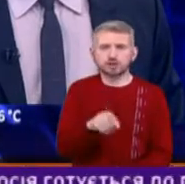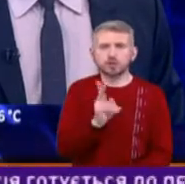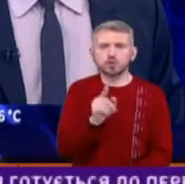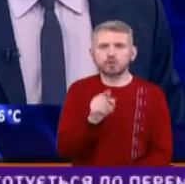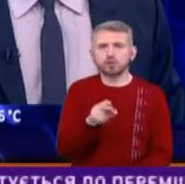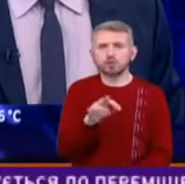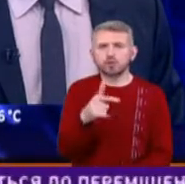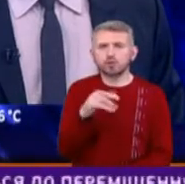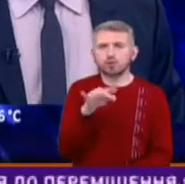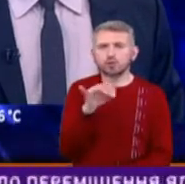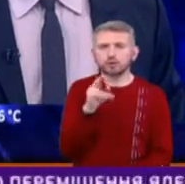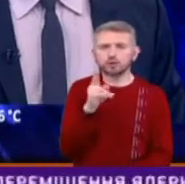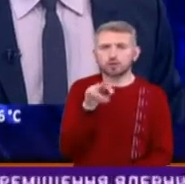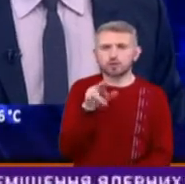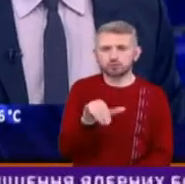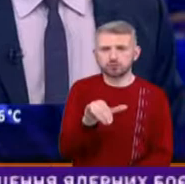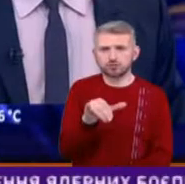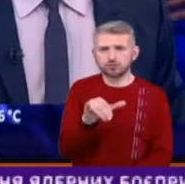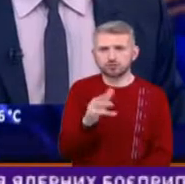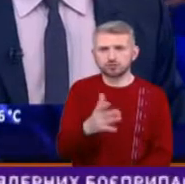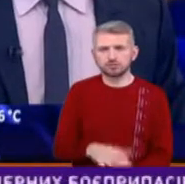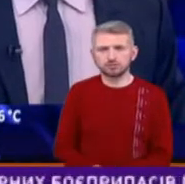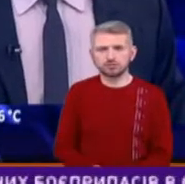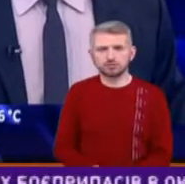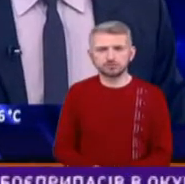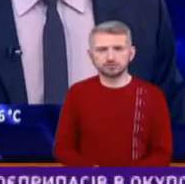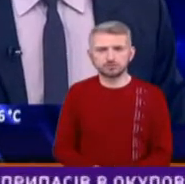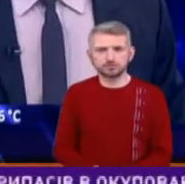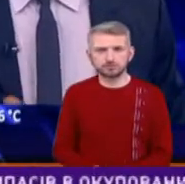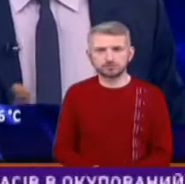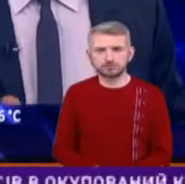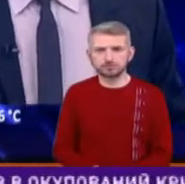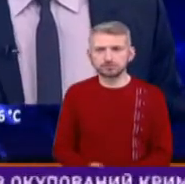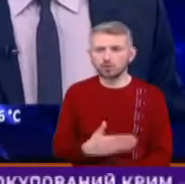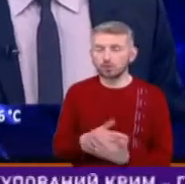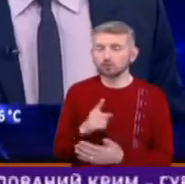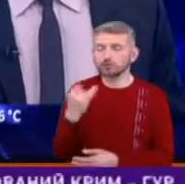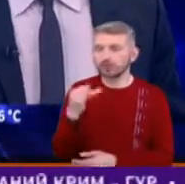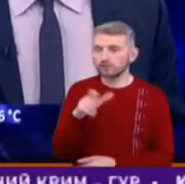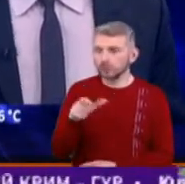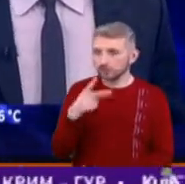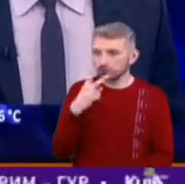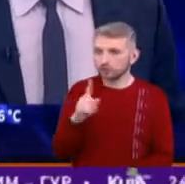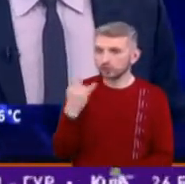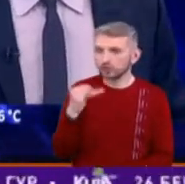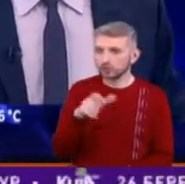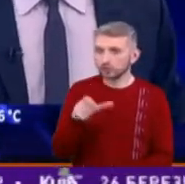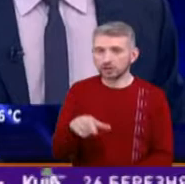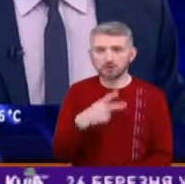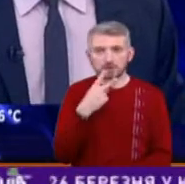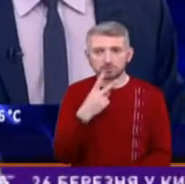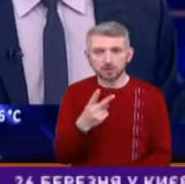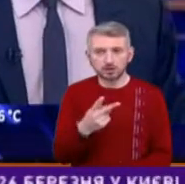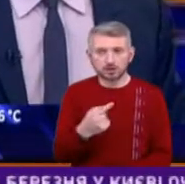по гороскопу, зіакальному і восточному? Спасибі. От що цікавить людей. Бачите, що цікавить людей? Ну, що це ви